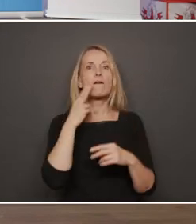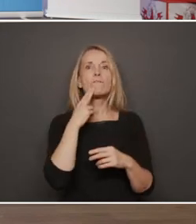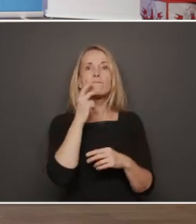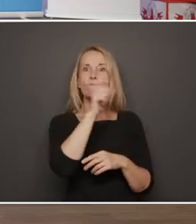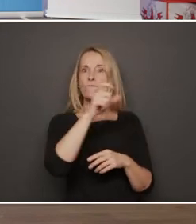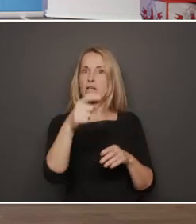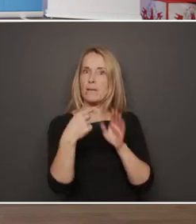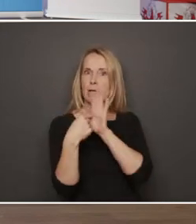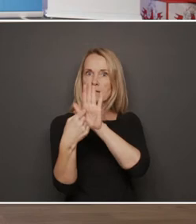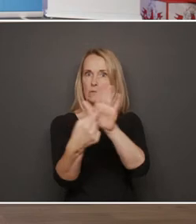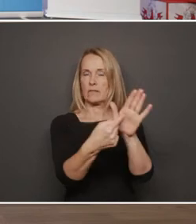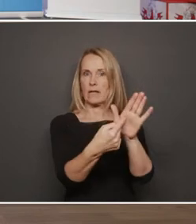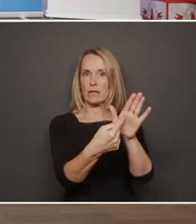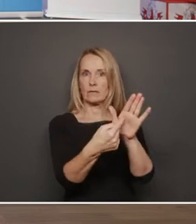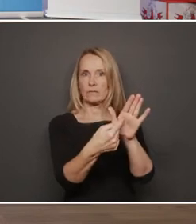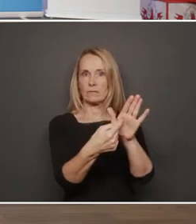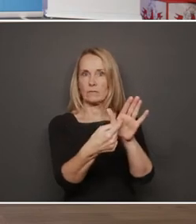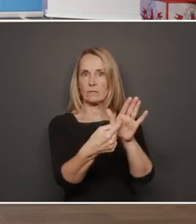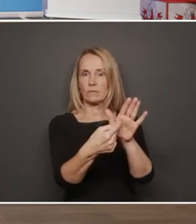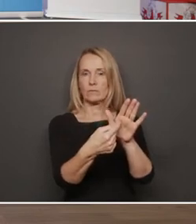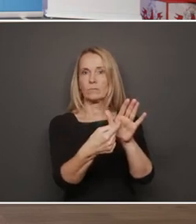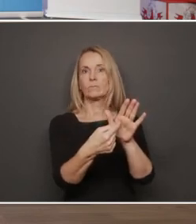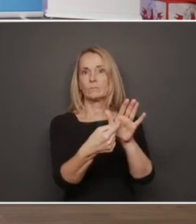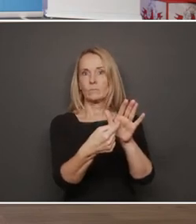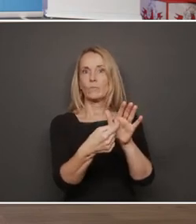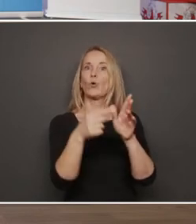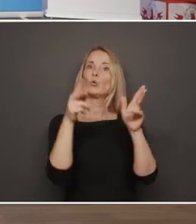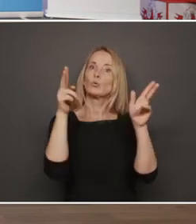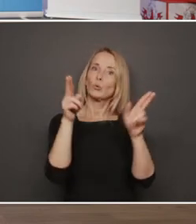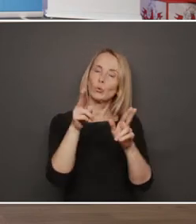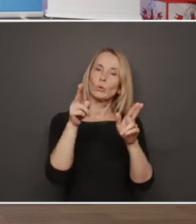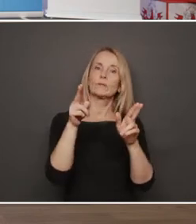Ihnen übermitteln und dürfen also in kurzen